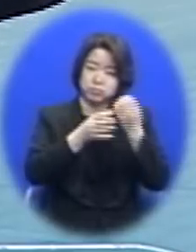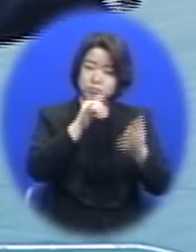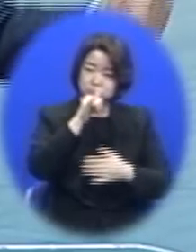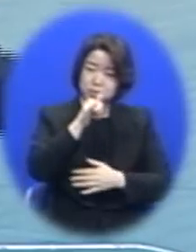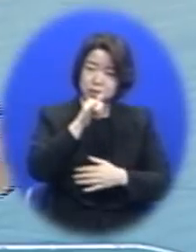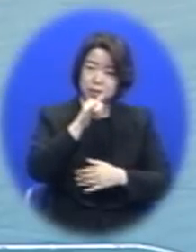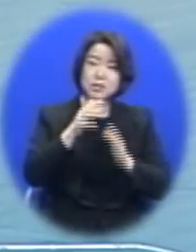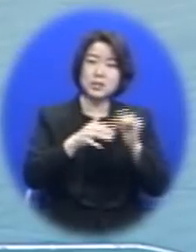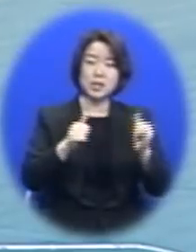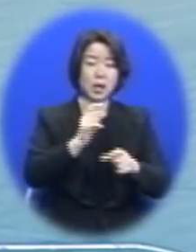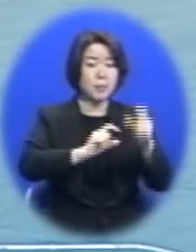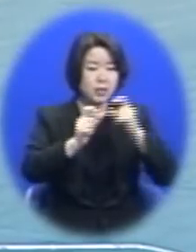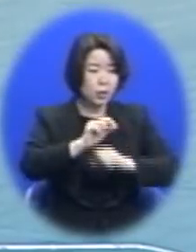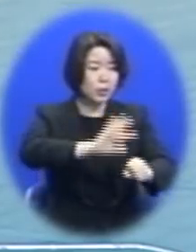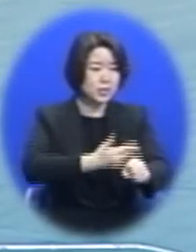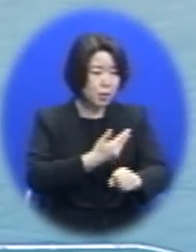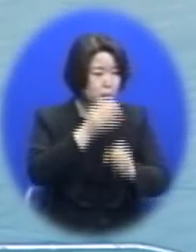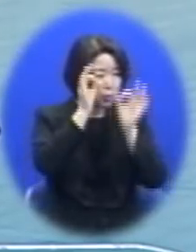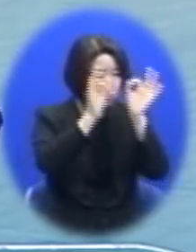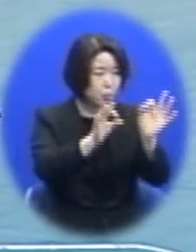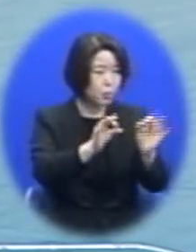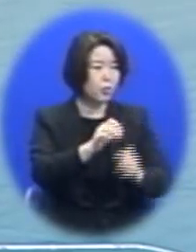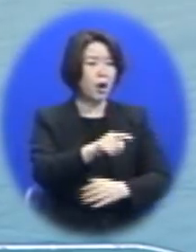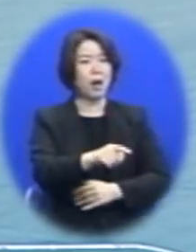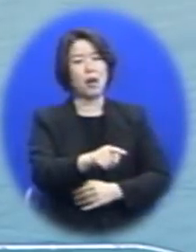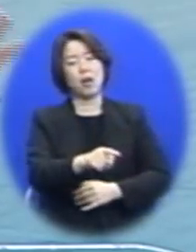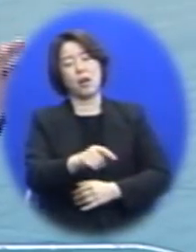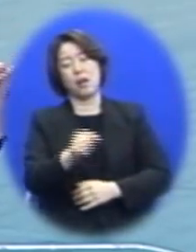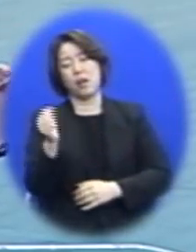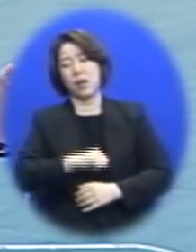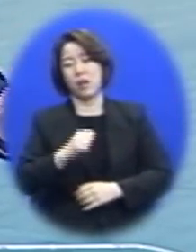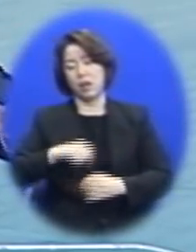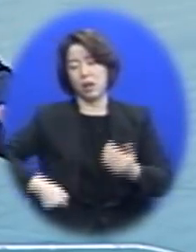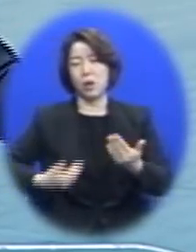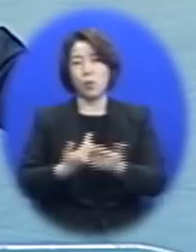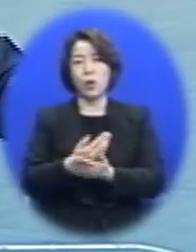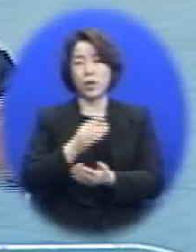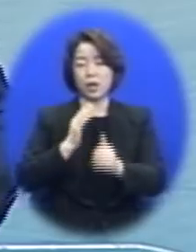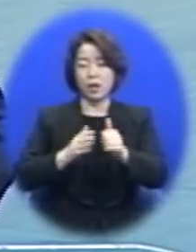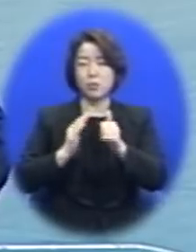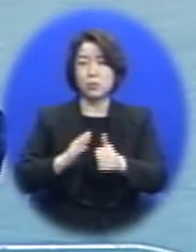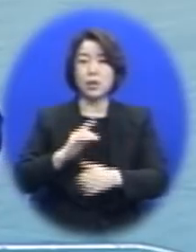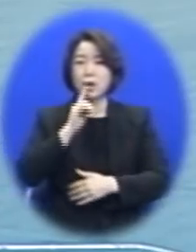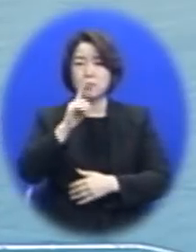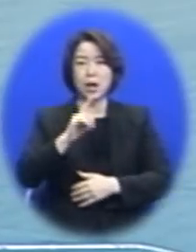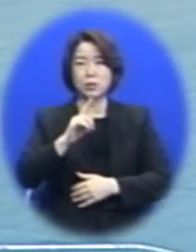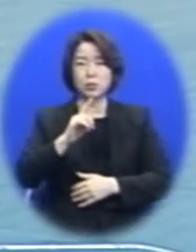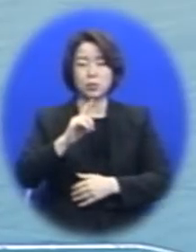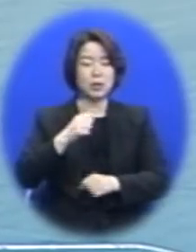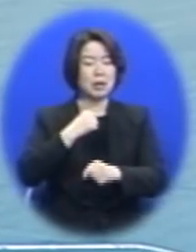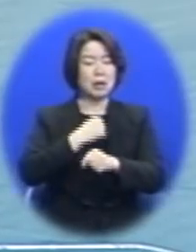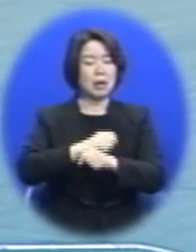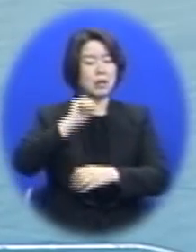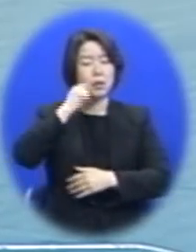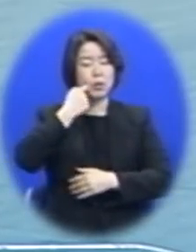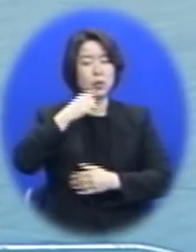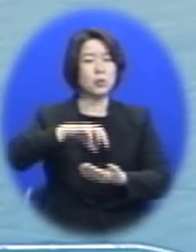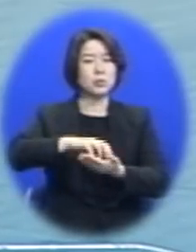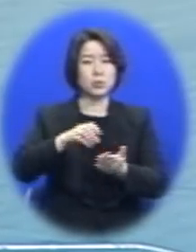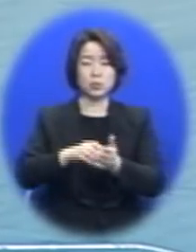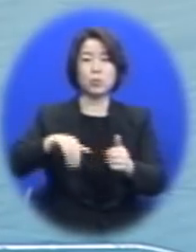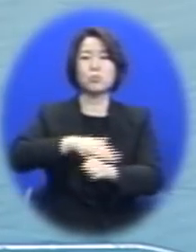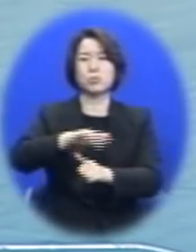잘못을 저지르는 것을 보고는 위 제는 회개하지 않은 말도 꺼내기 가 어려울 정도 분위기가 됐습니다